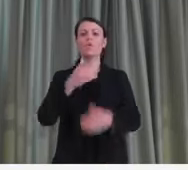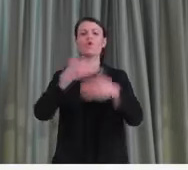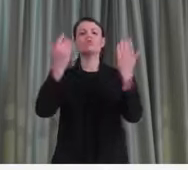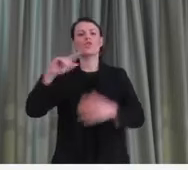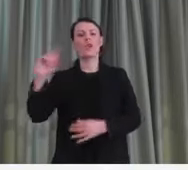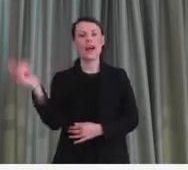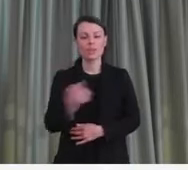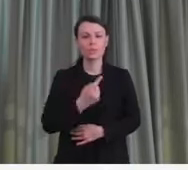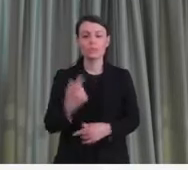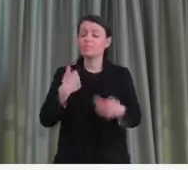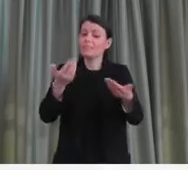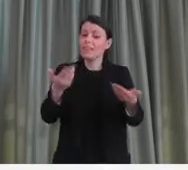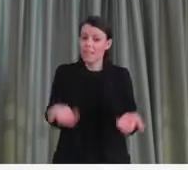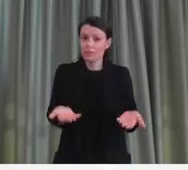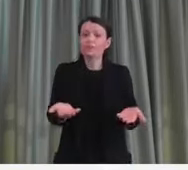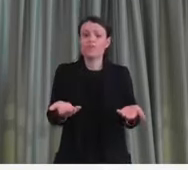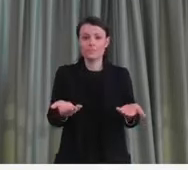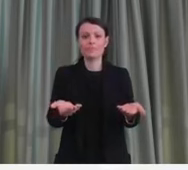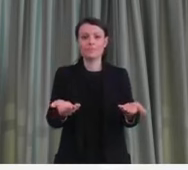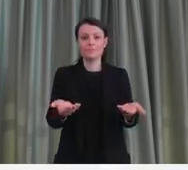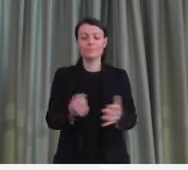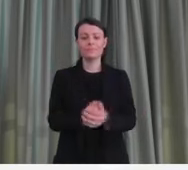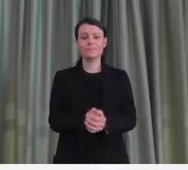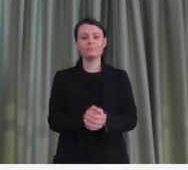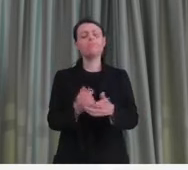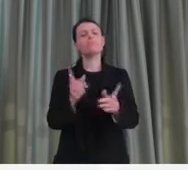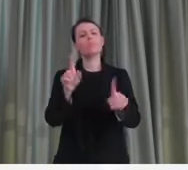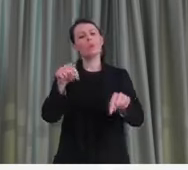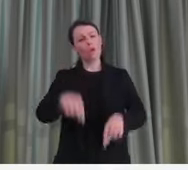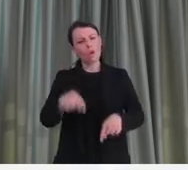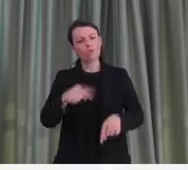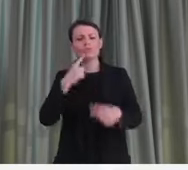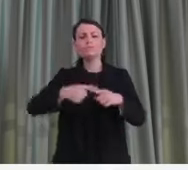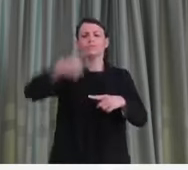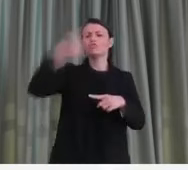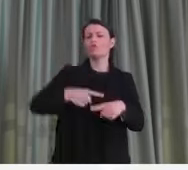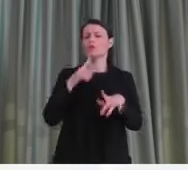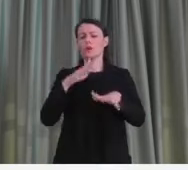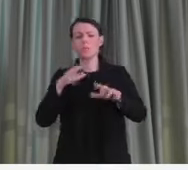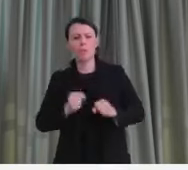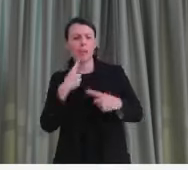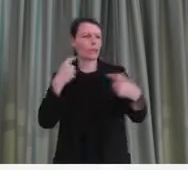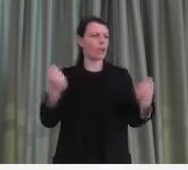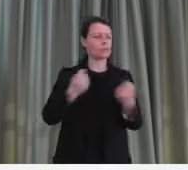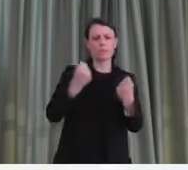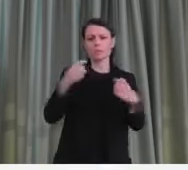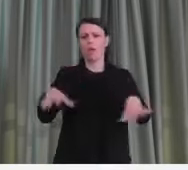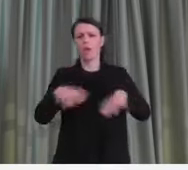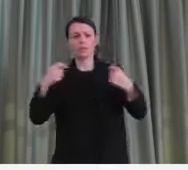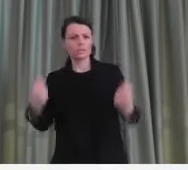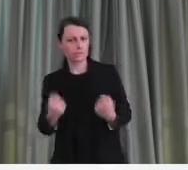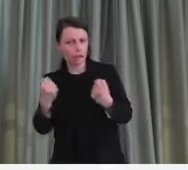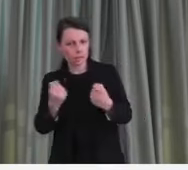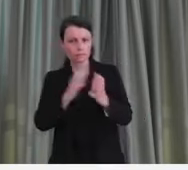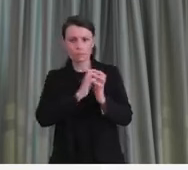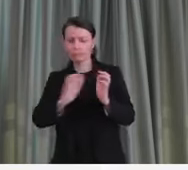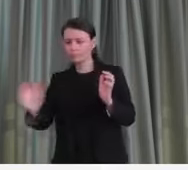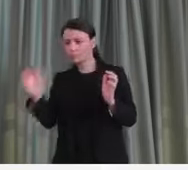eccoci qua un'altra giornata molto densa di attività iniziative prima di tutto oggi